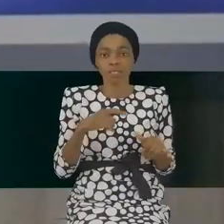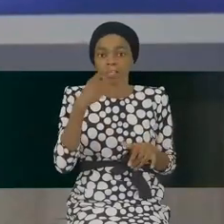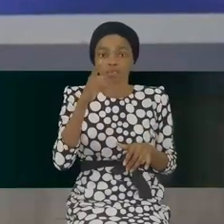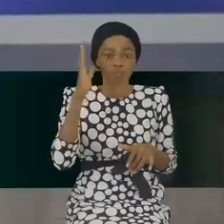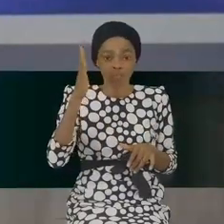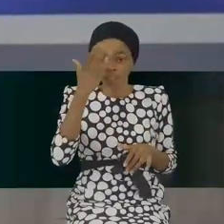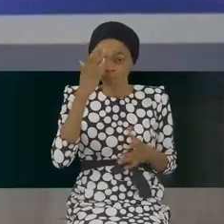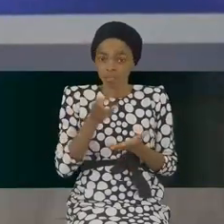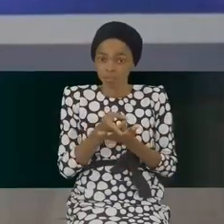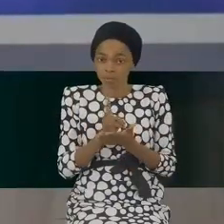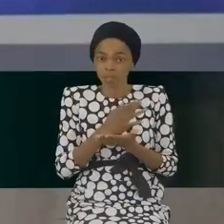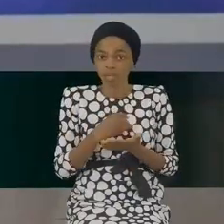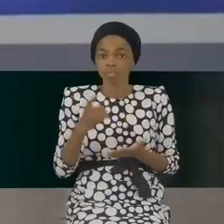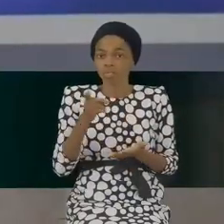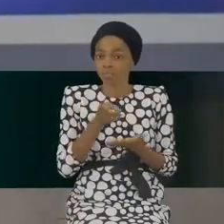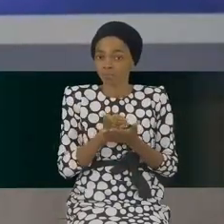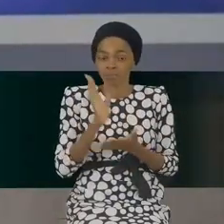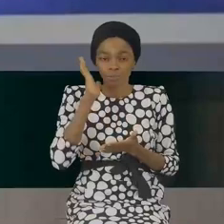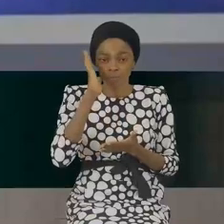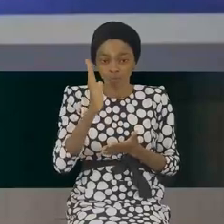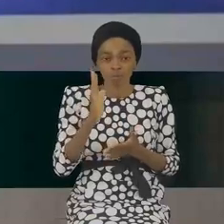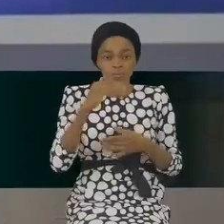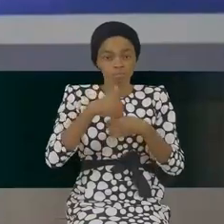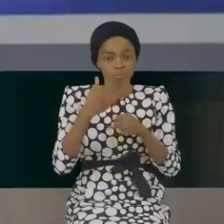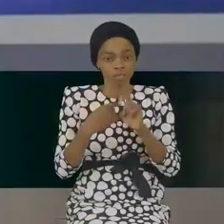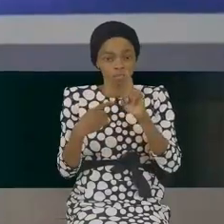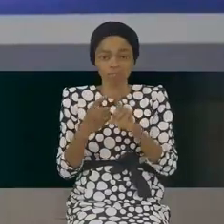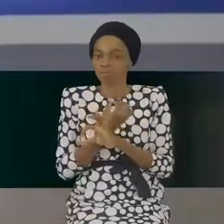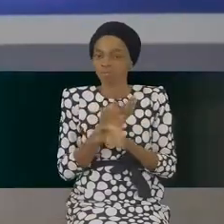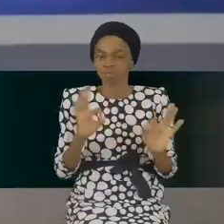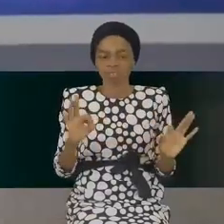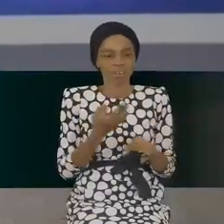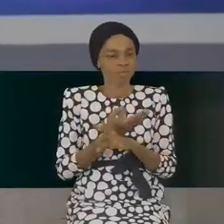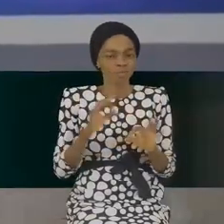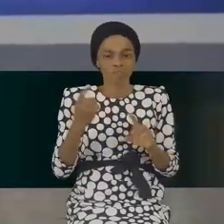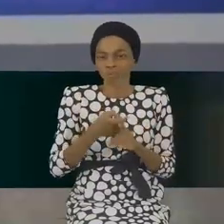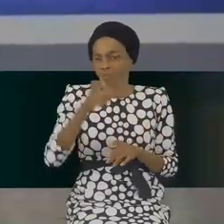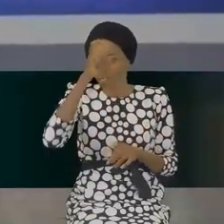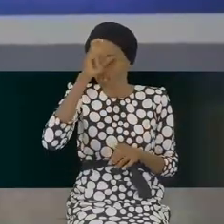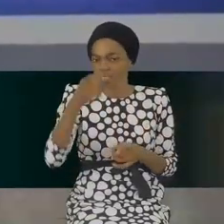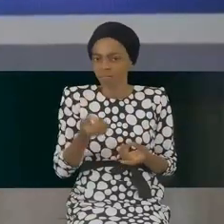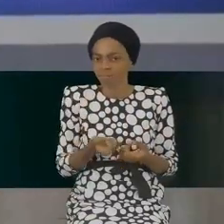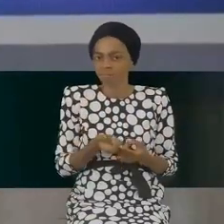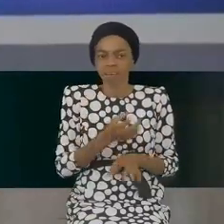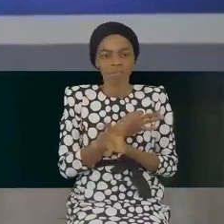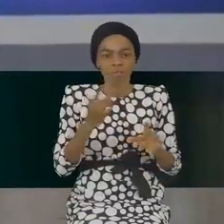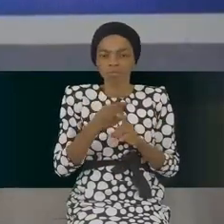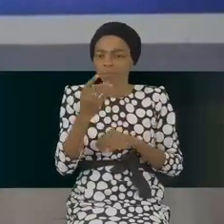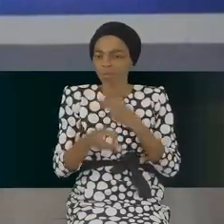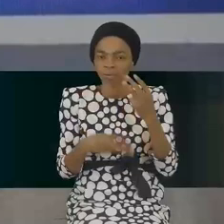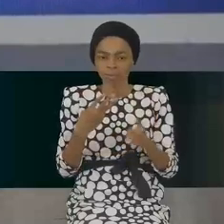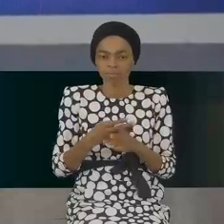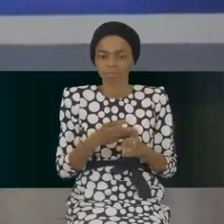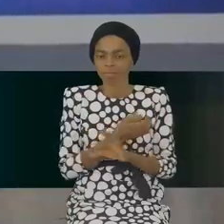et la vérité vous affranchira. Affranchi d'Égypte, affranchi du monde, affranchi